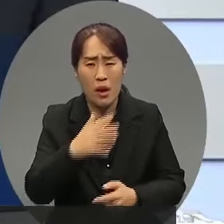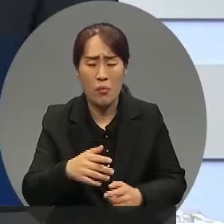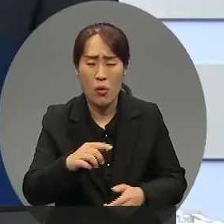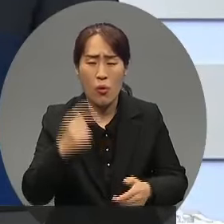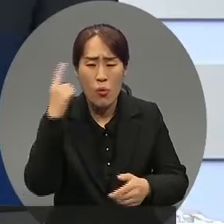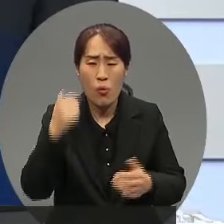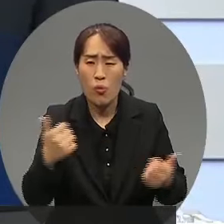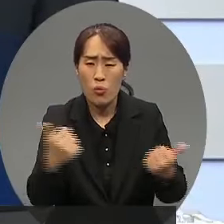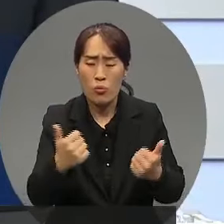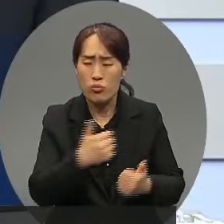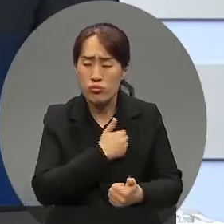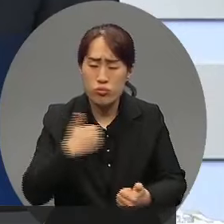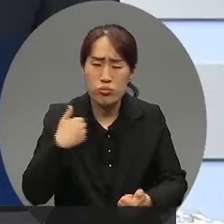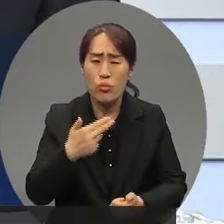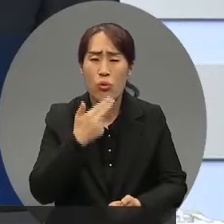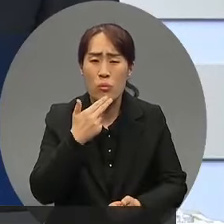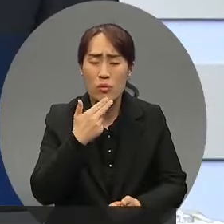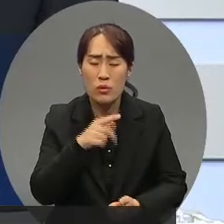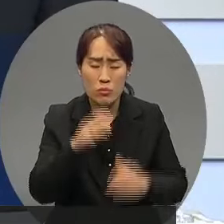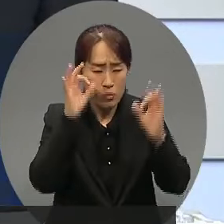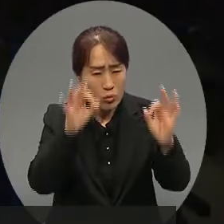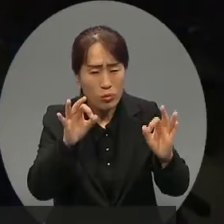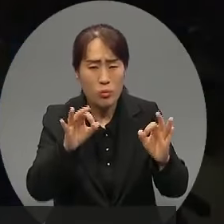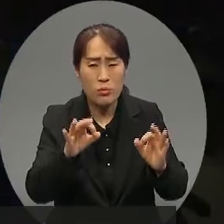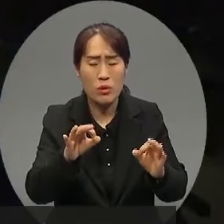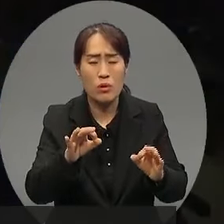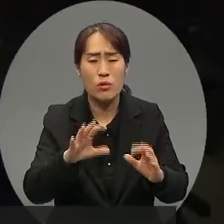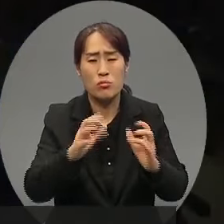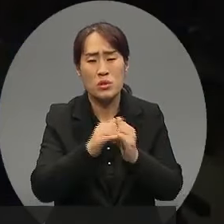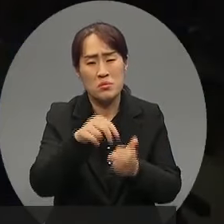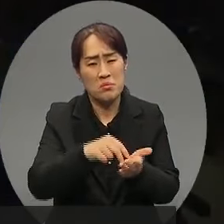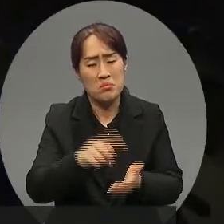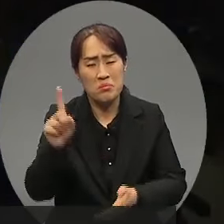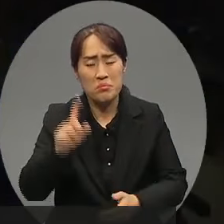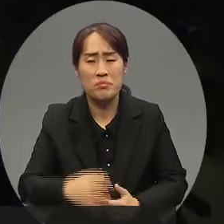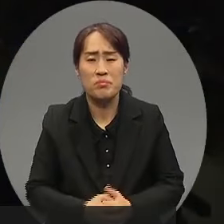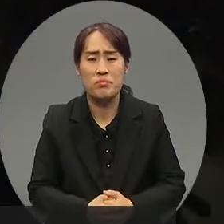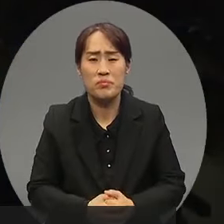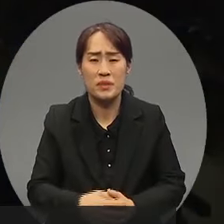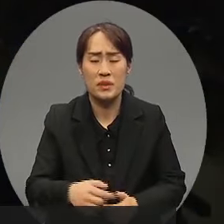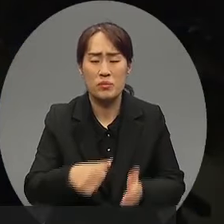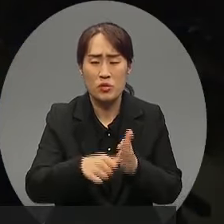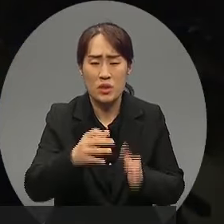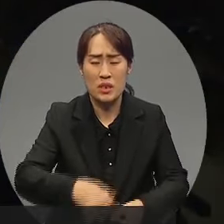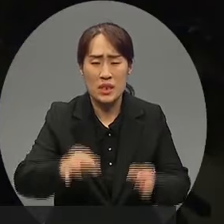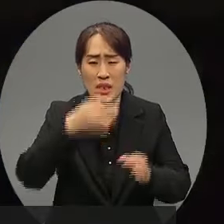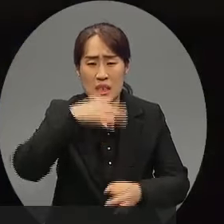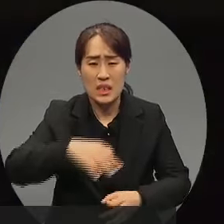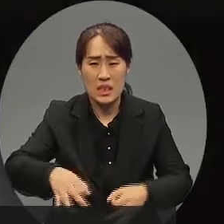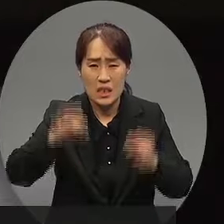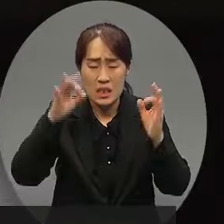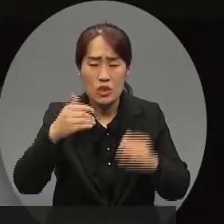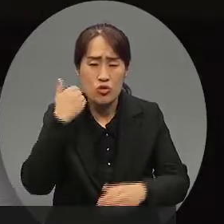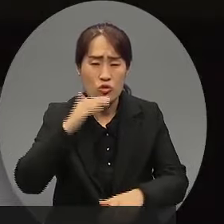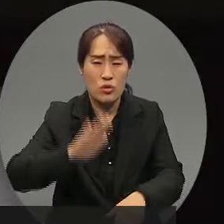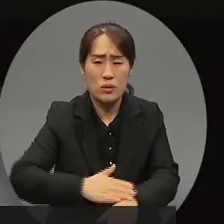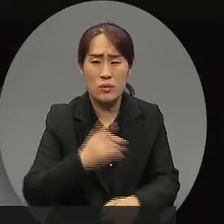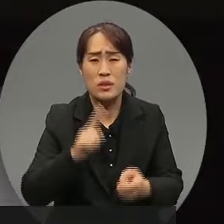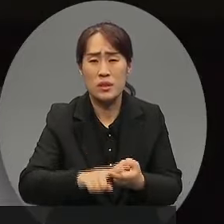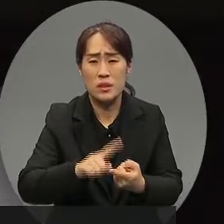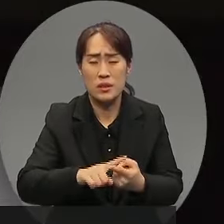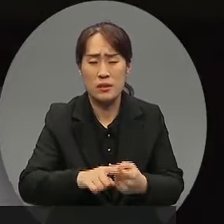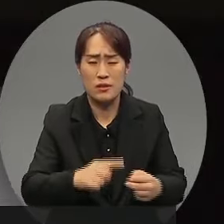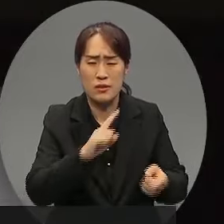과연 국민들과 청원 국민들은 어떻게 생각할지 고물가와 고금리로 서민이 어려운 상황이 누구의 타신지를 두고